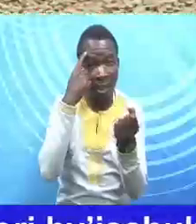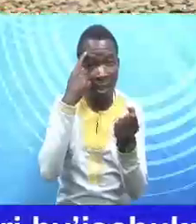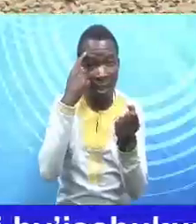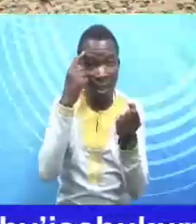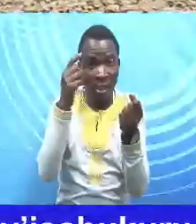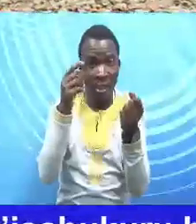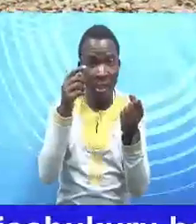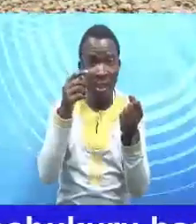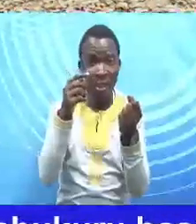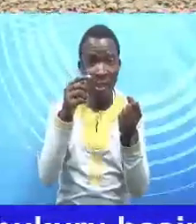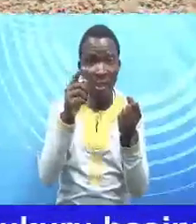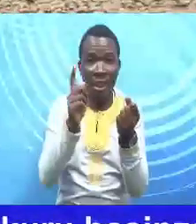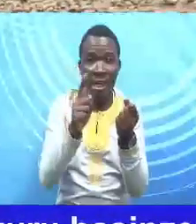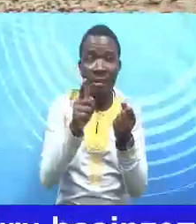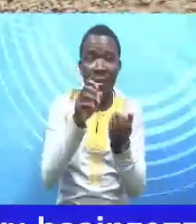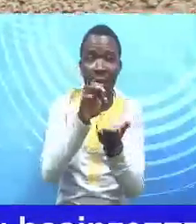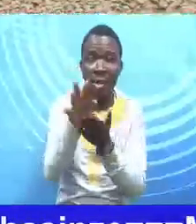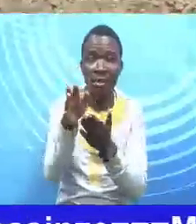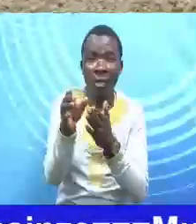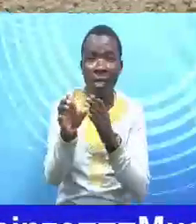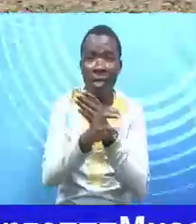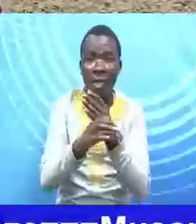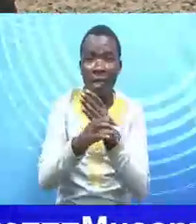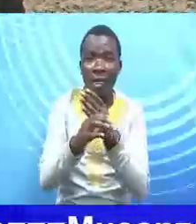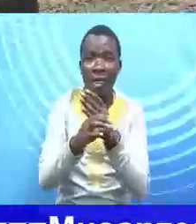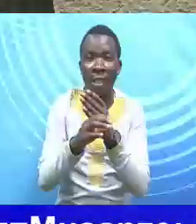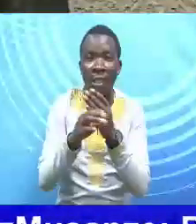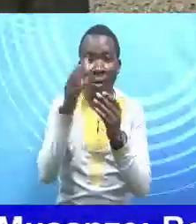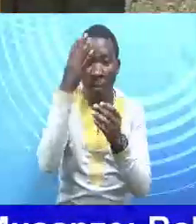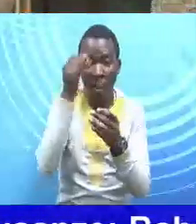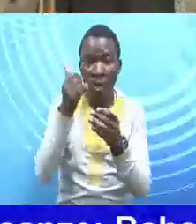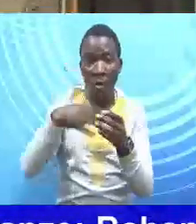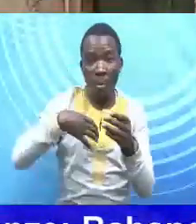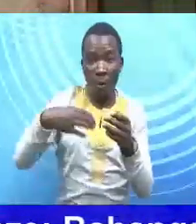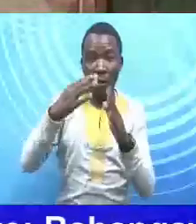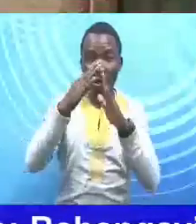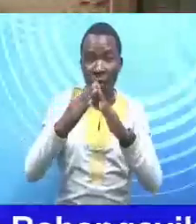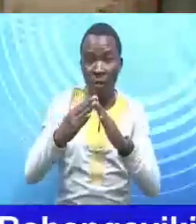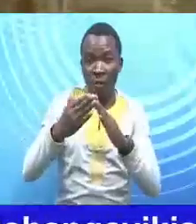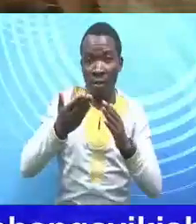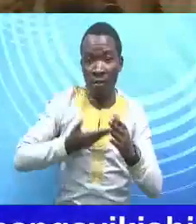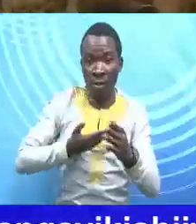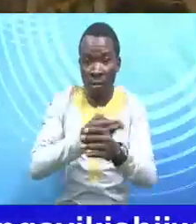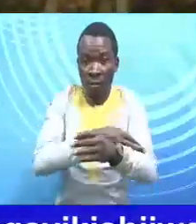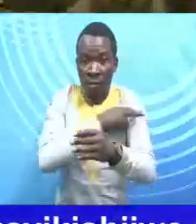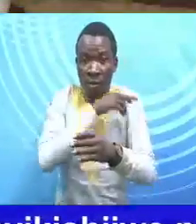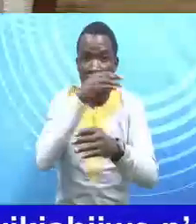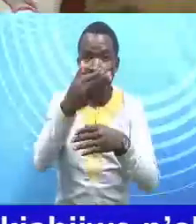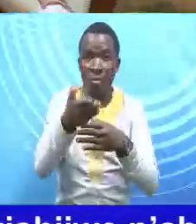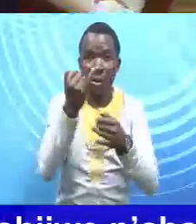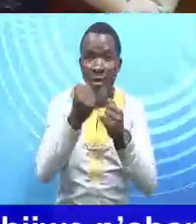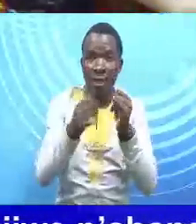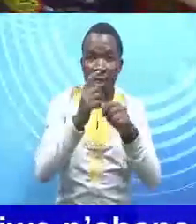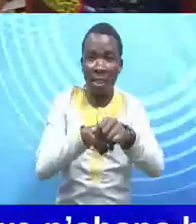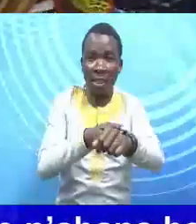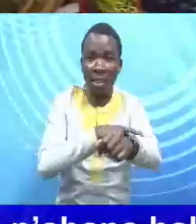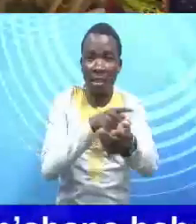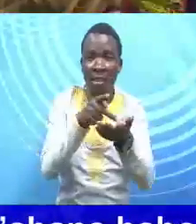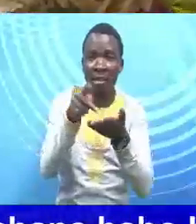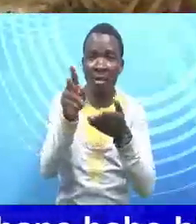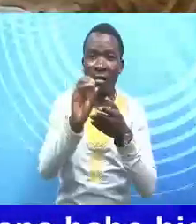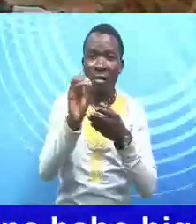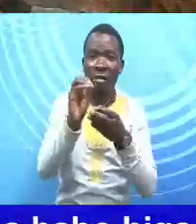na nyir'inzu kuko ari nawe nyine nyir'umutungo nyuma yo kumara iminsi atamwishyura barumvikana